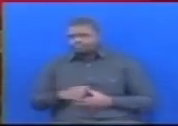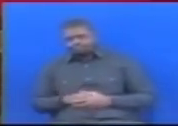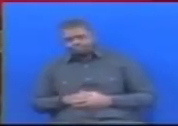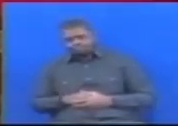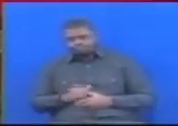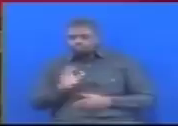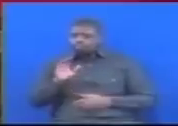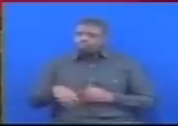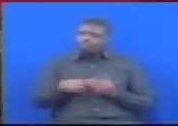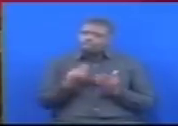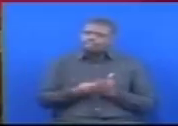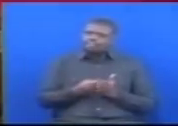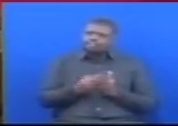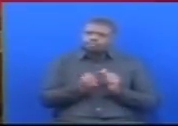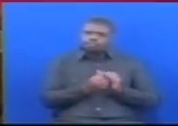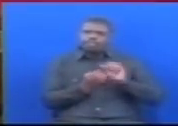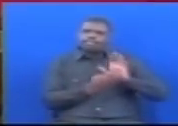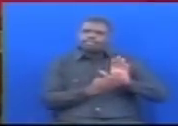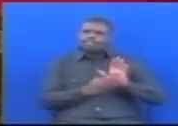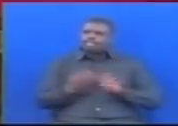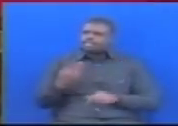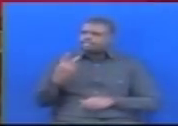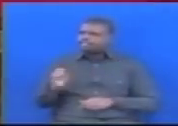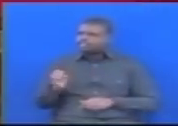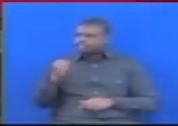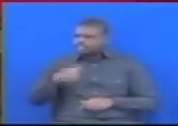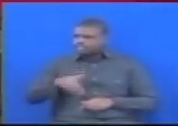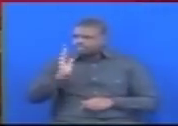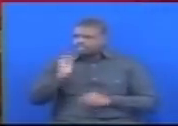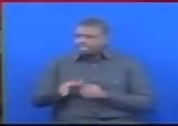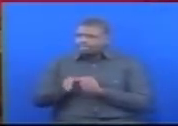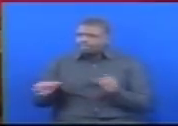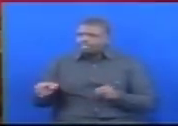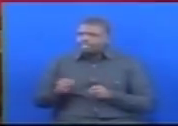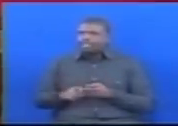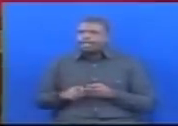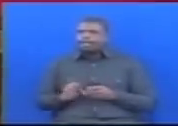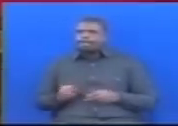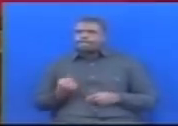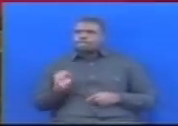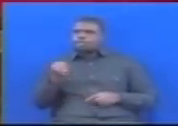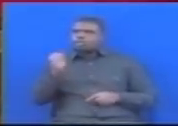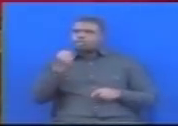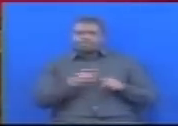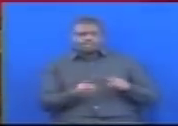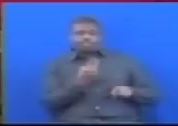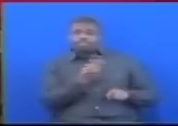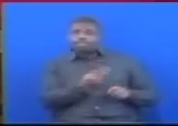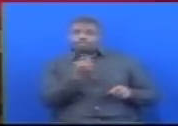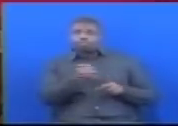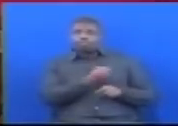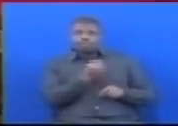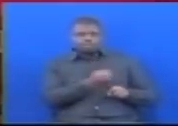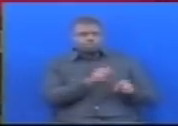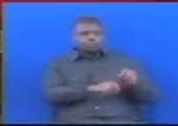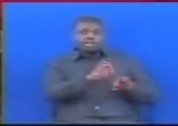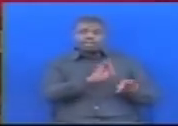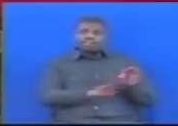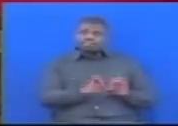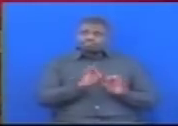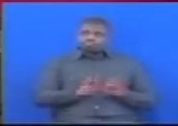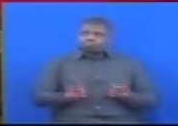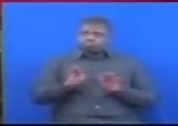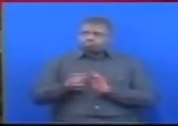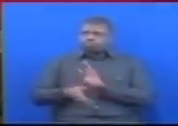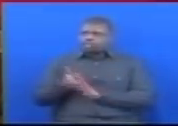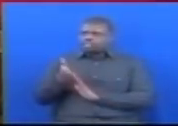katika mwaka wa fedha 2019-2020 serikali imetenga kiasi cha shilingi milioni 200 kwa ajili ya kufanya usanifu wa kina ili